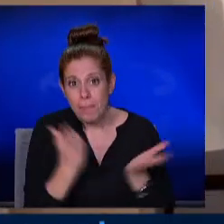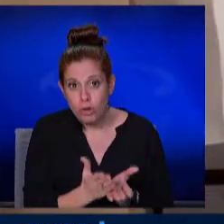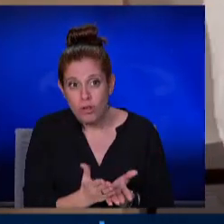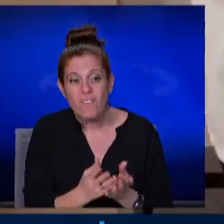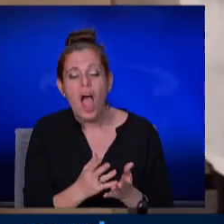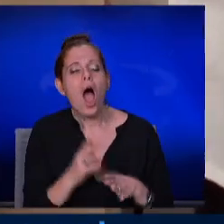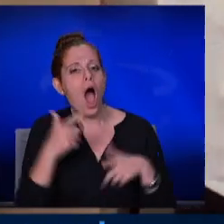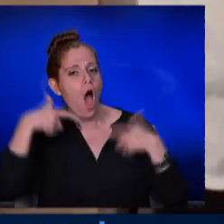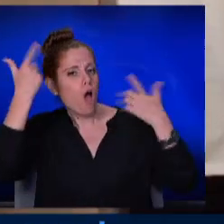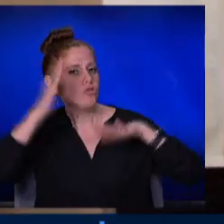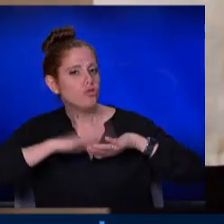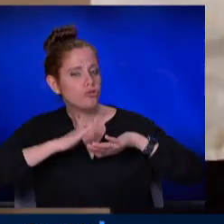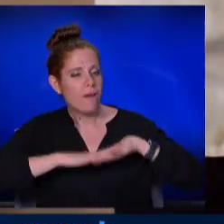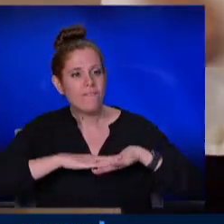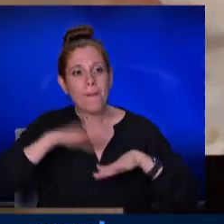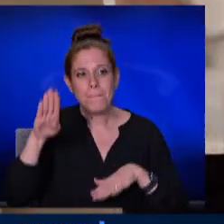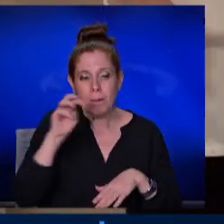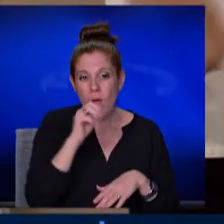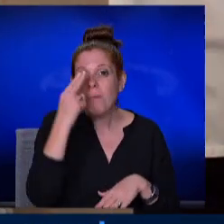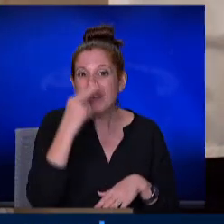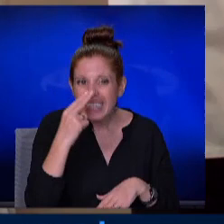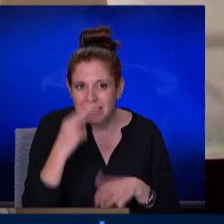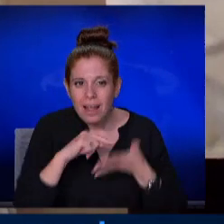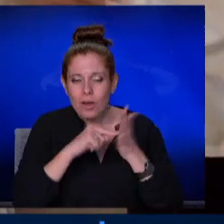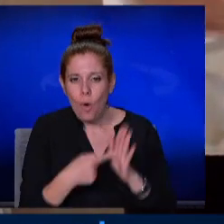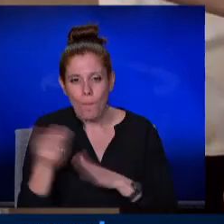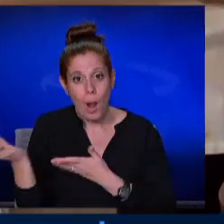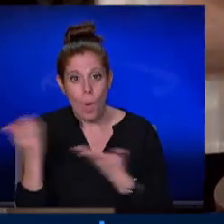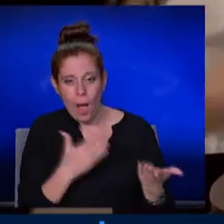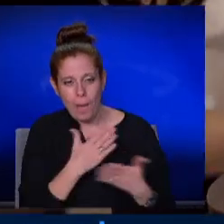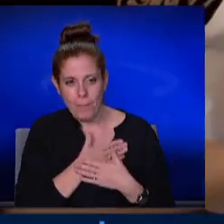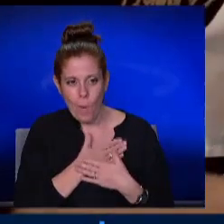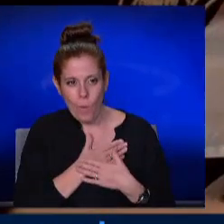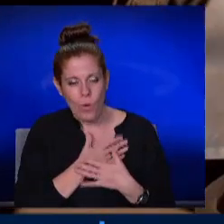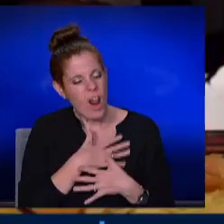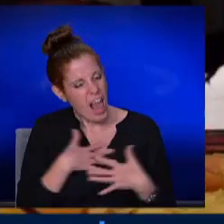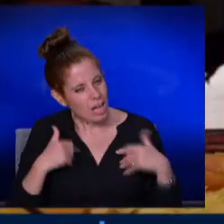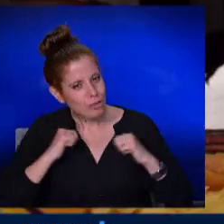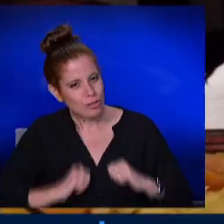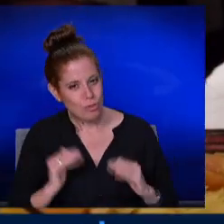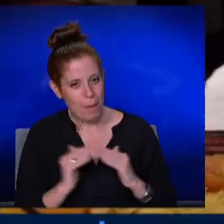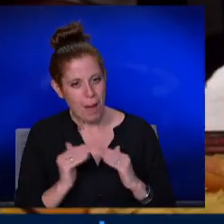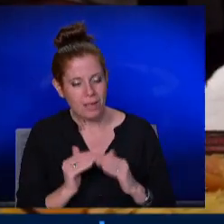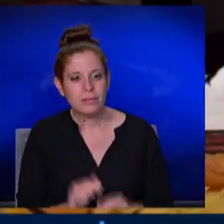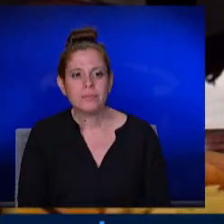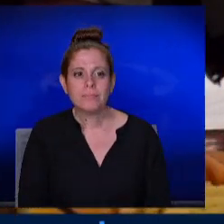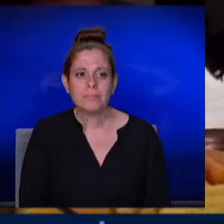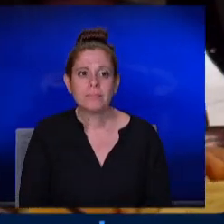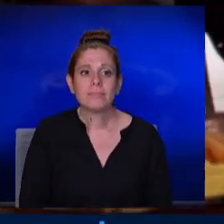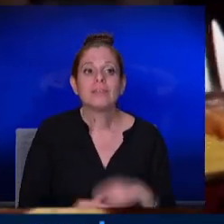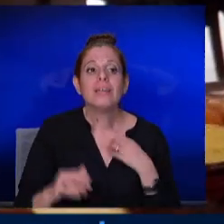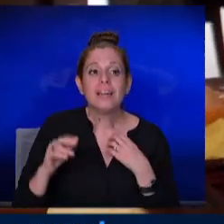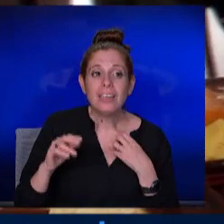בן מויאל מנסה וגם מצליח לגרום לאורח ממרוקו להרגיש בבית. רלמה בטרפה, שזה נדחי